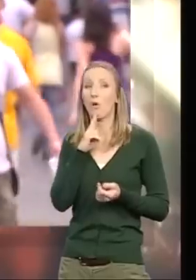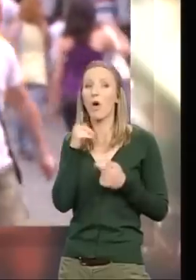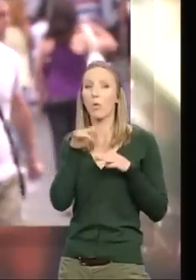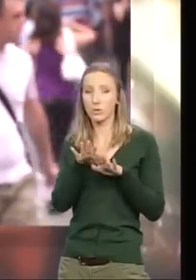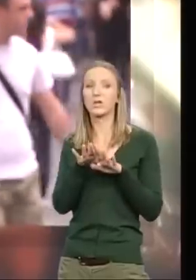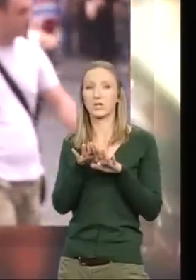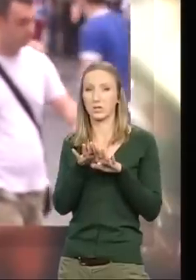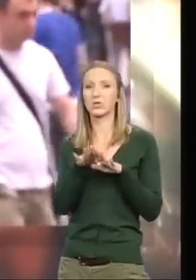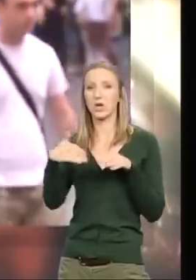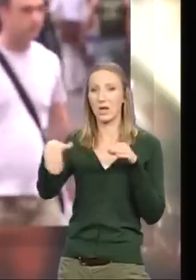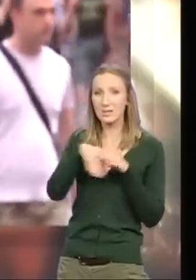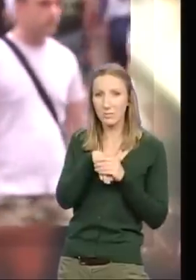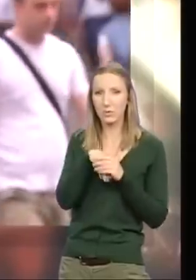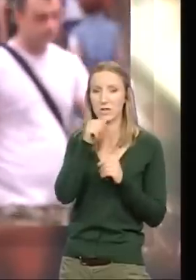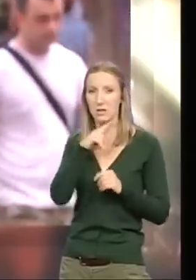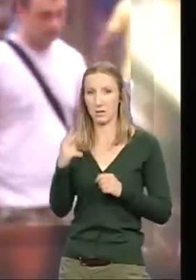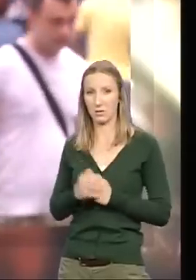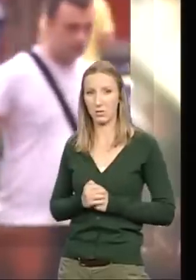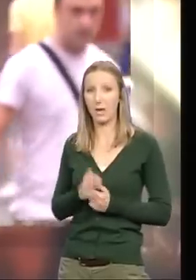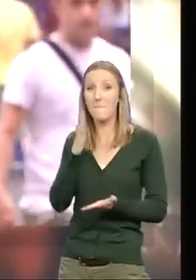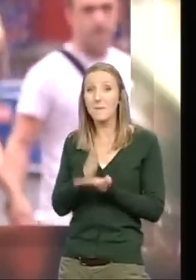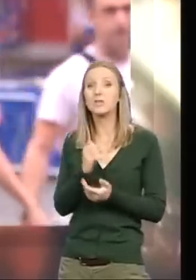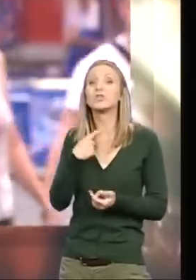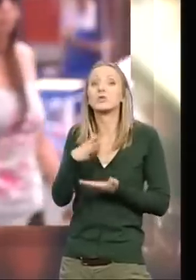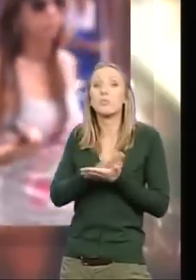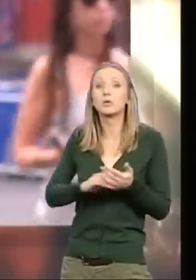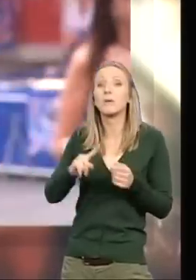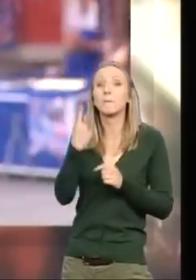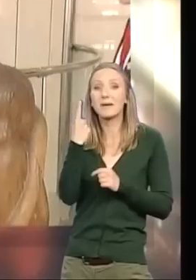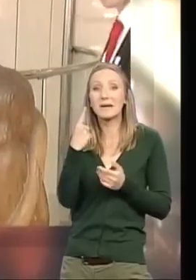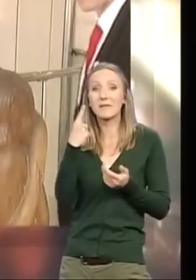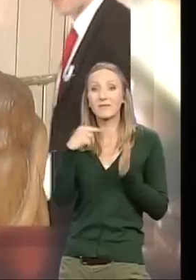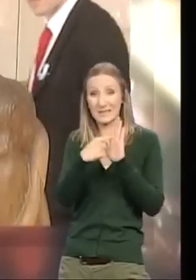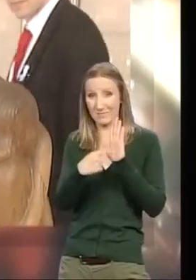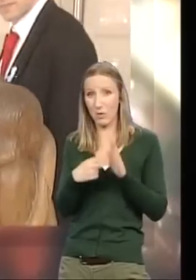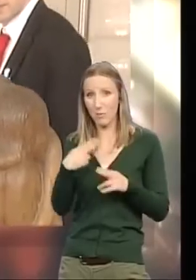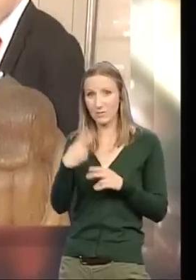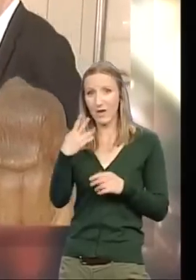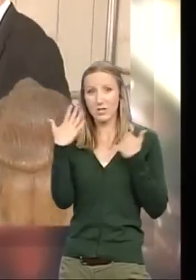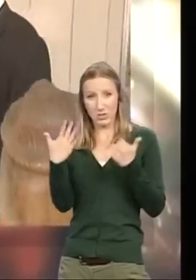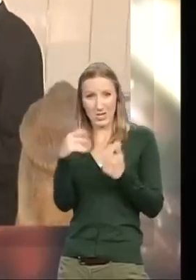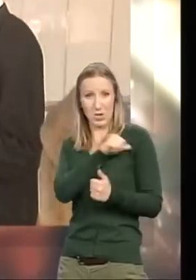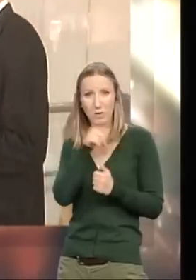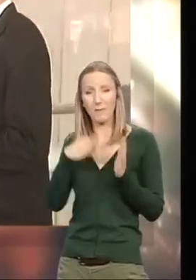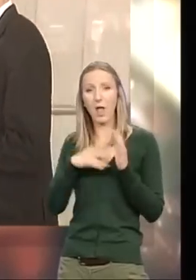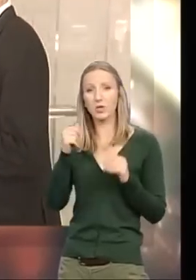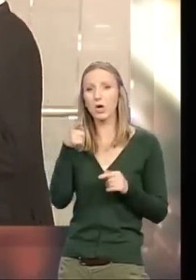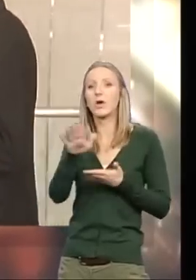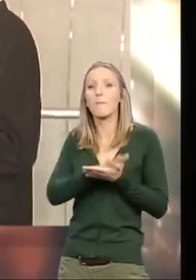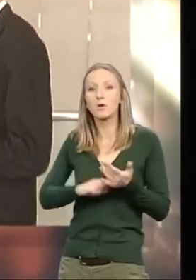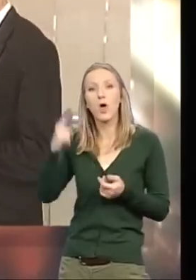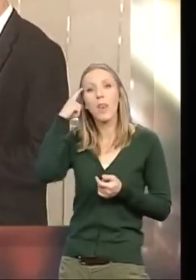i na zaposlenje. Baška su počeli prvi simptomi bolesti, 26-godišnji Miloš Rokić počeo je da se bavi